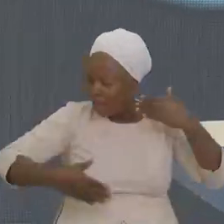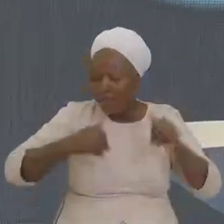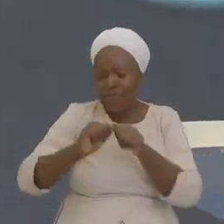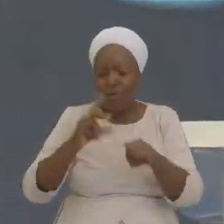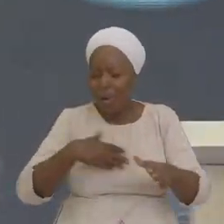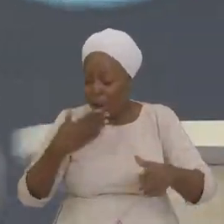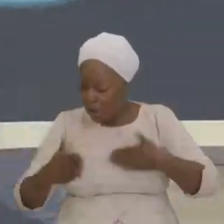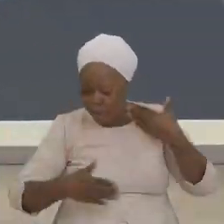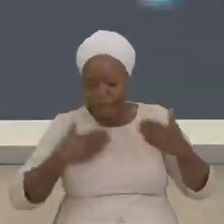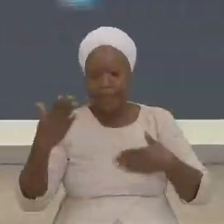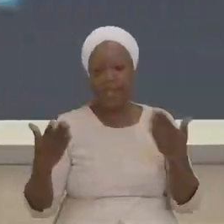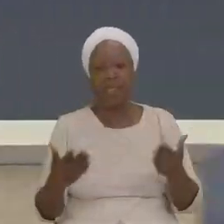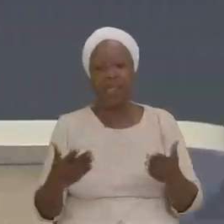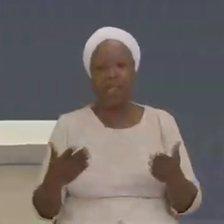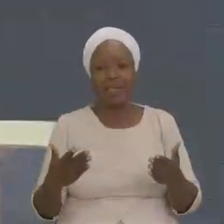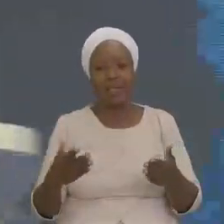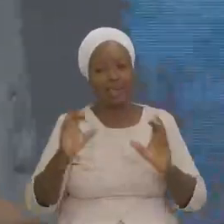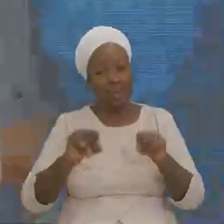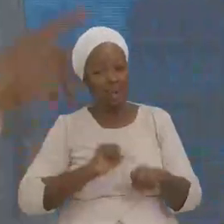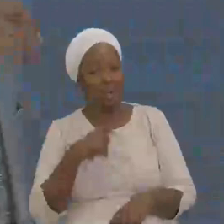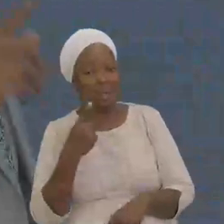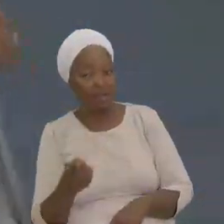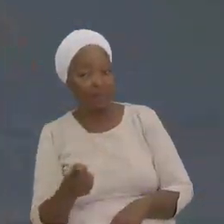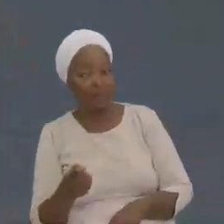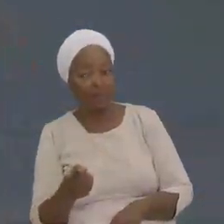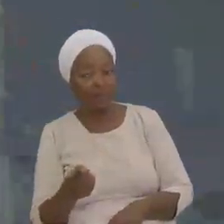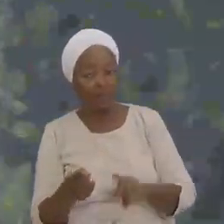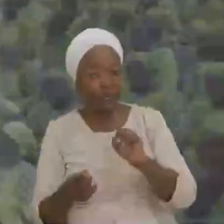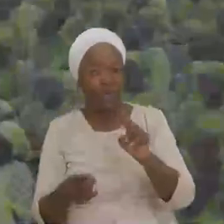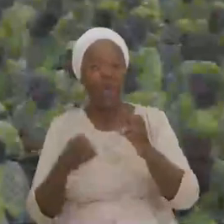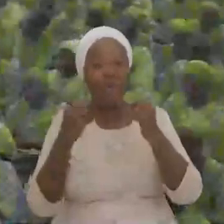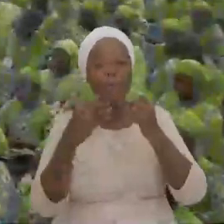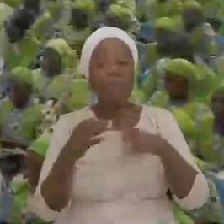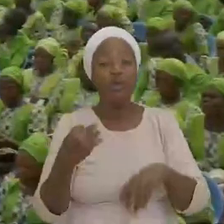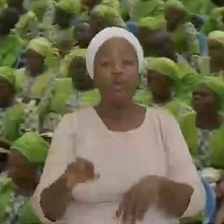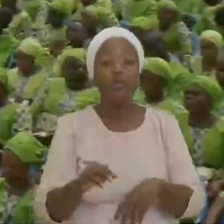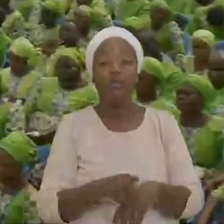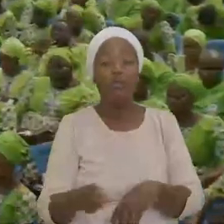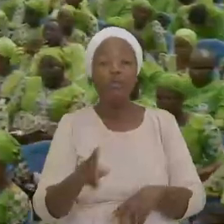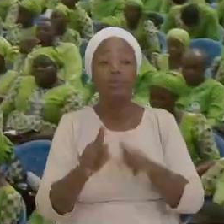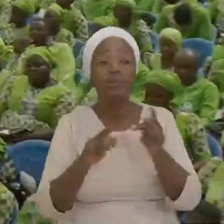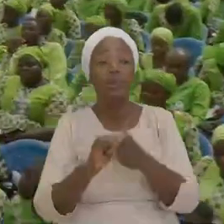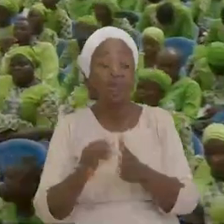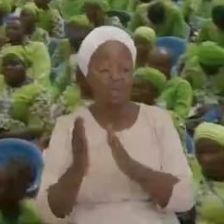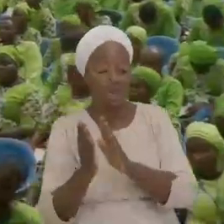Et il y avait l'excitation dans la ville. Est-ce que je peux vous dire quelque chose? Plusieurs de ces